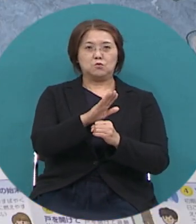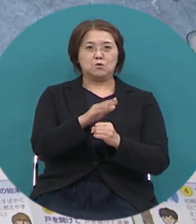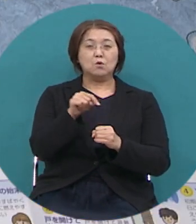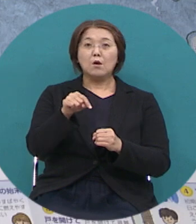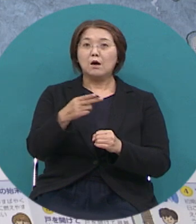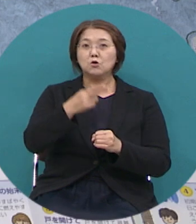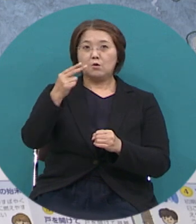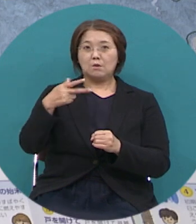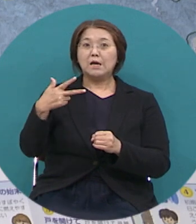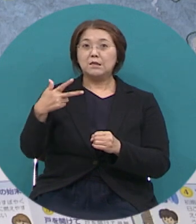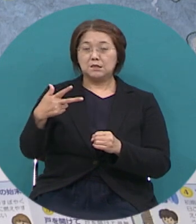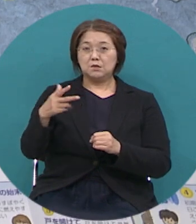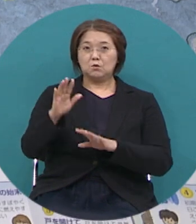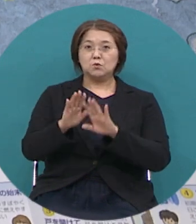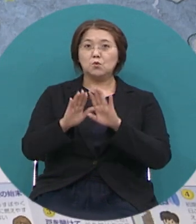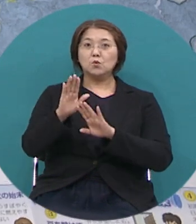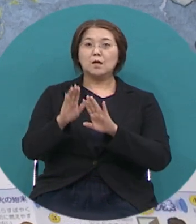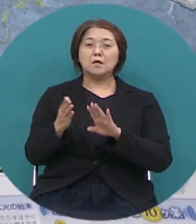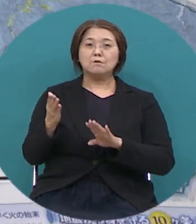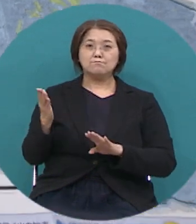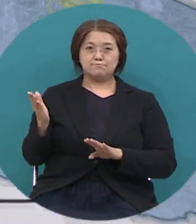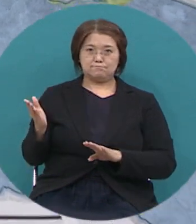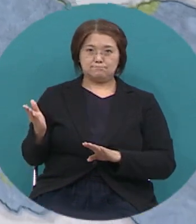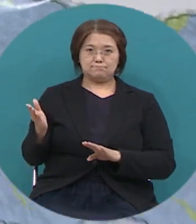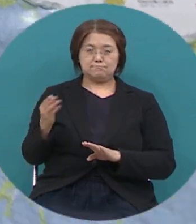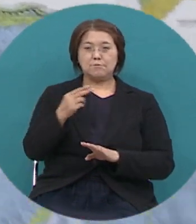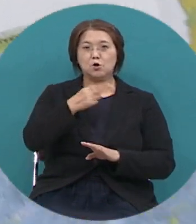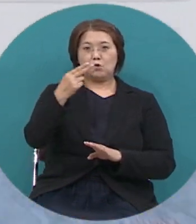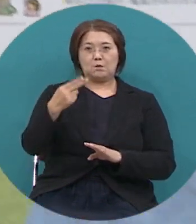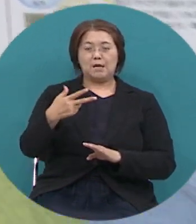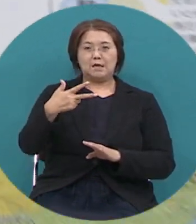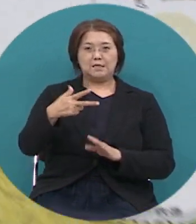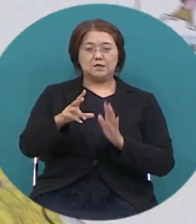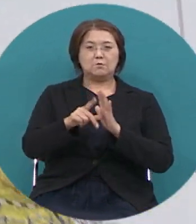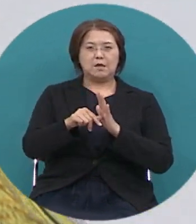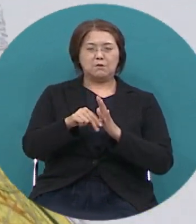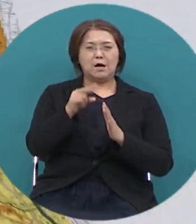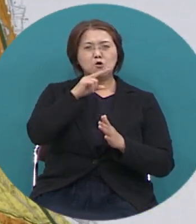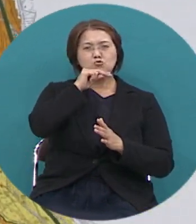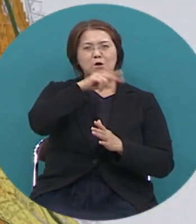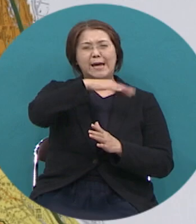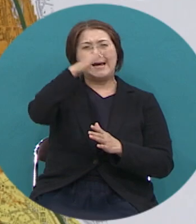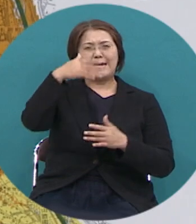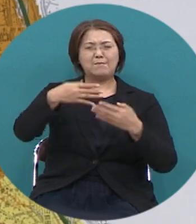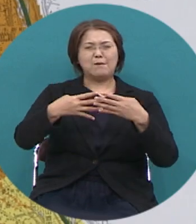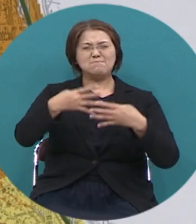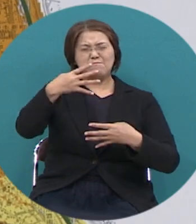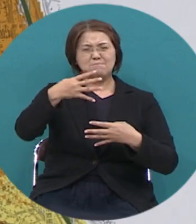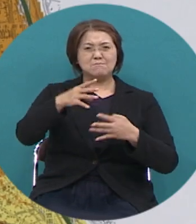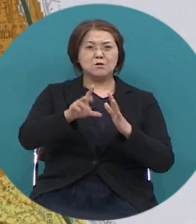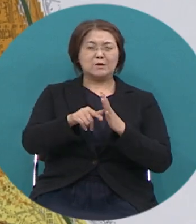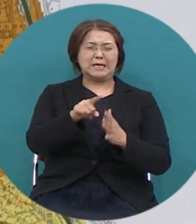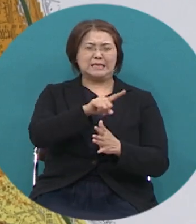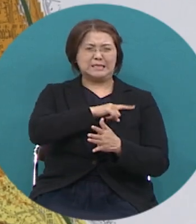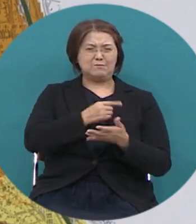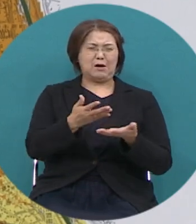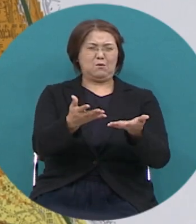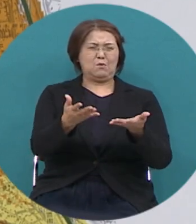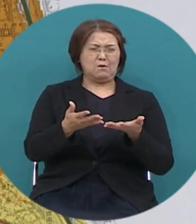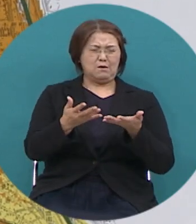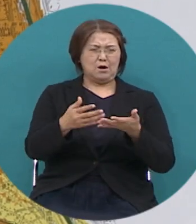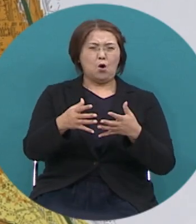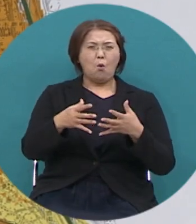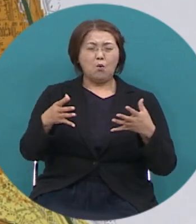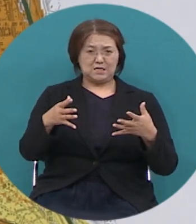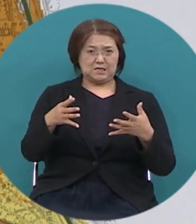山市さんの揺れやすさマップですけれども、富山市の場合には呉山断層帯が動いた時が一番揺れが厳しくなる。